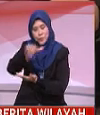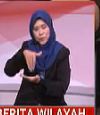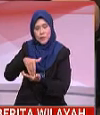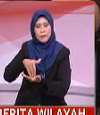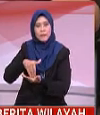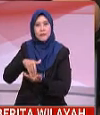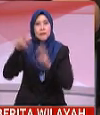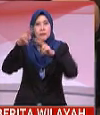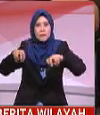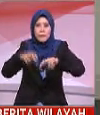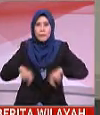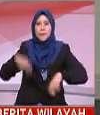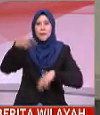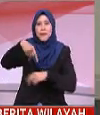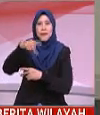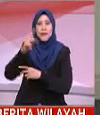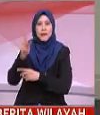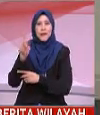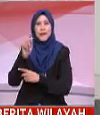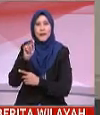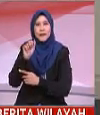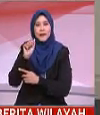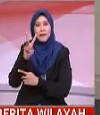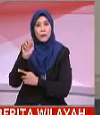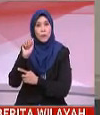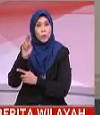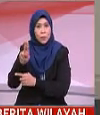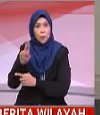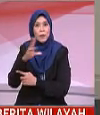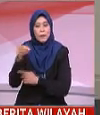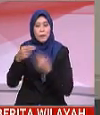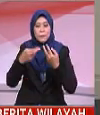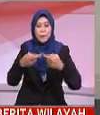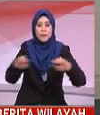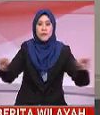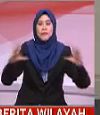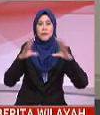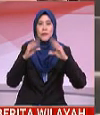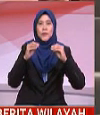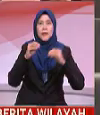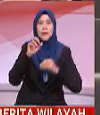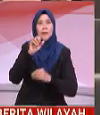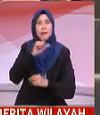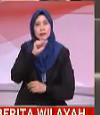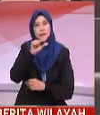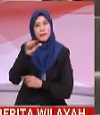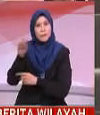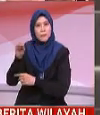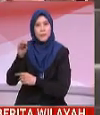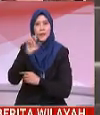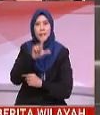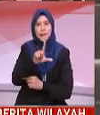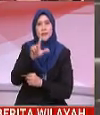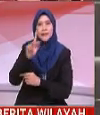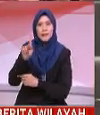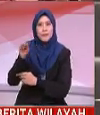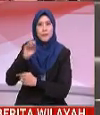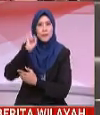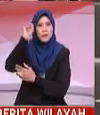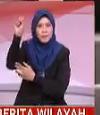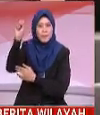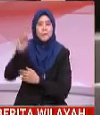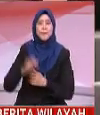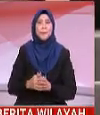dan Pembangunan Koko PPK Tawau, Madai dan Perasmian Mesyuarat Agung Kesatuan Kakitangan LKM Sabah di